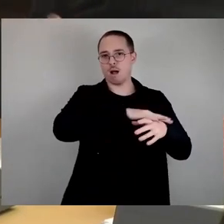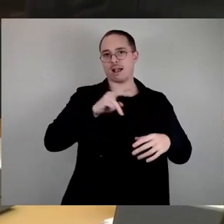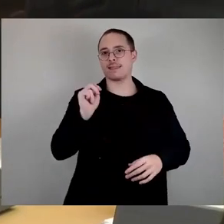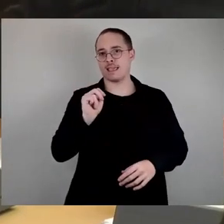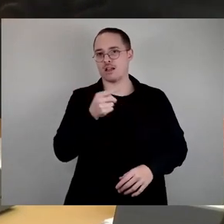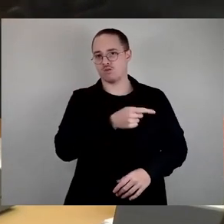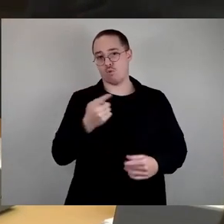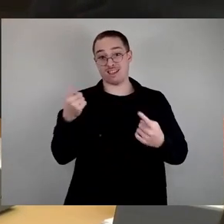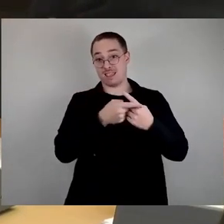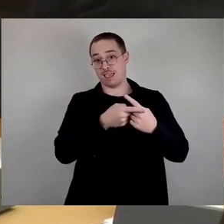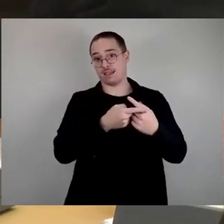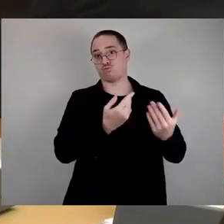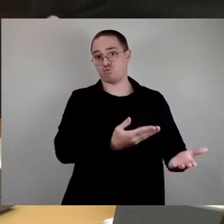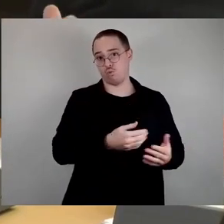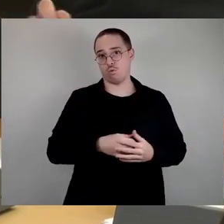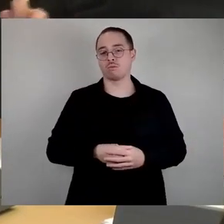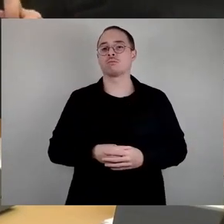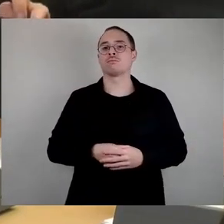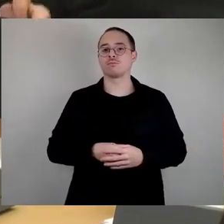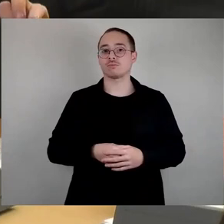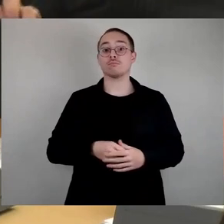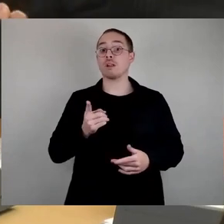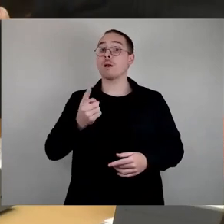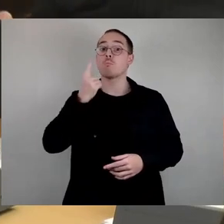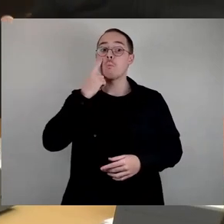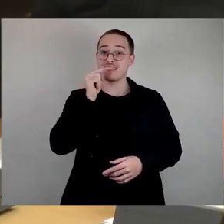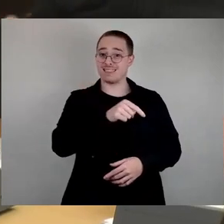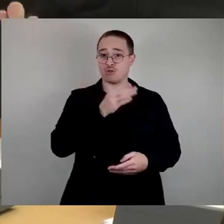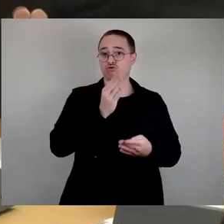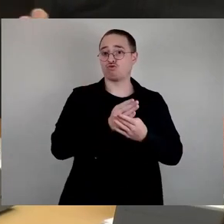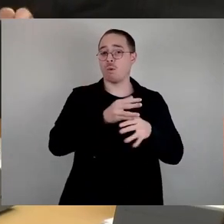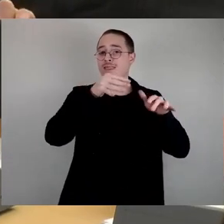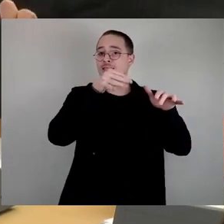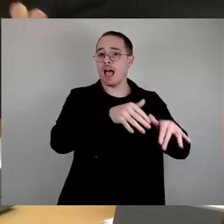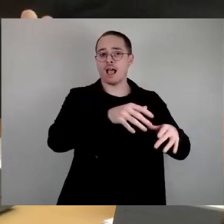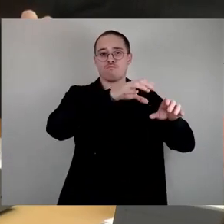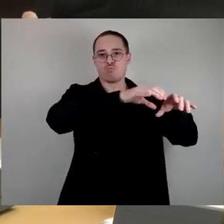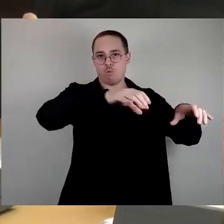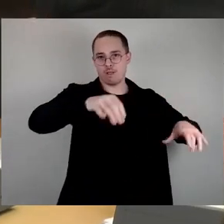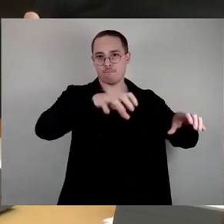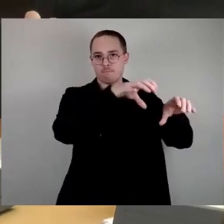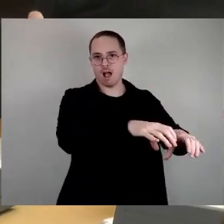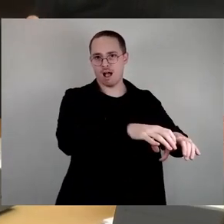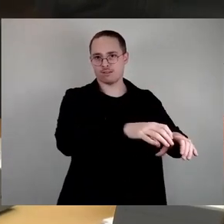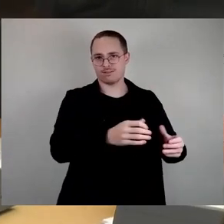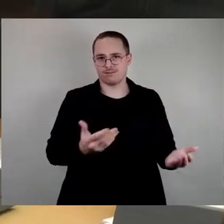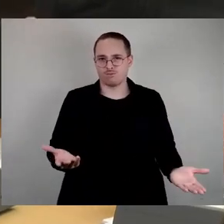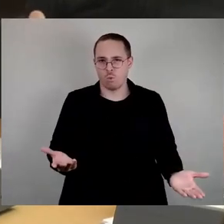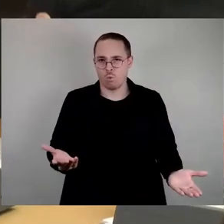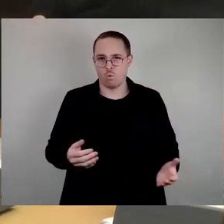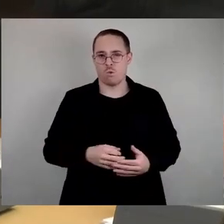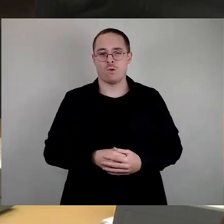im Moment ist dort auch schon ein Möbelmarkt. Also irgendwie, ich würde mal sagen, eher